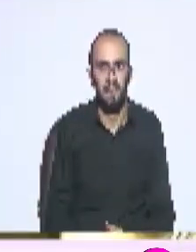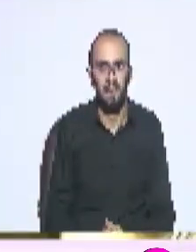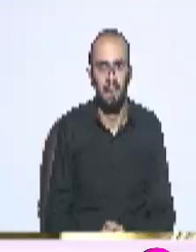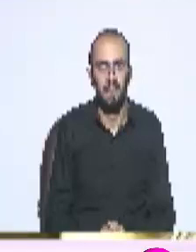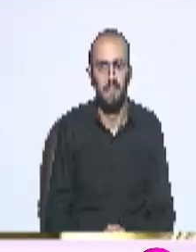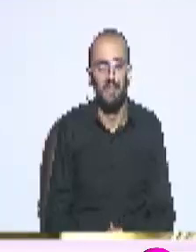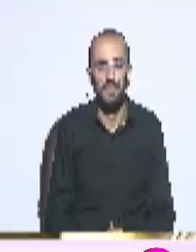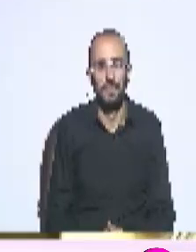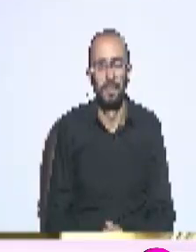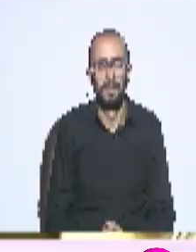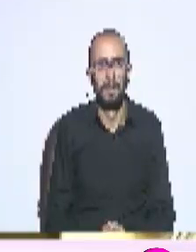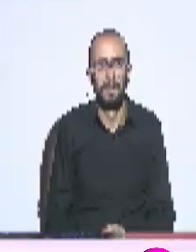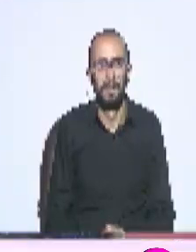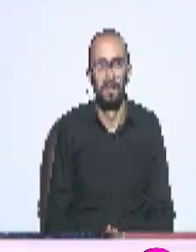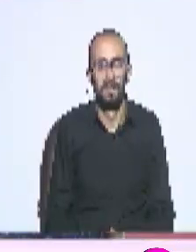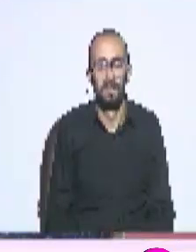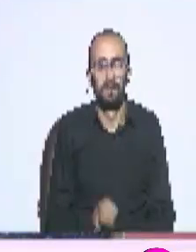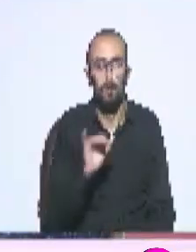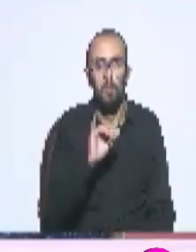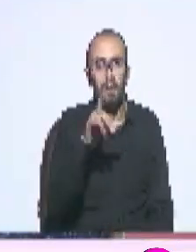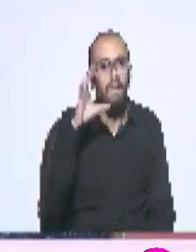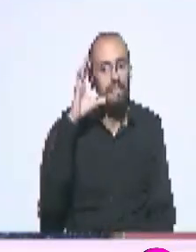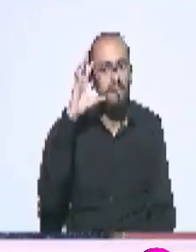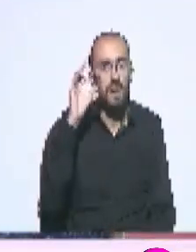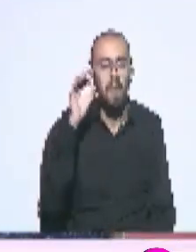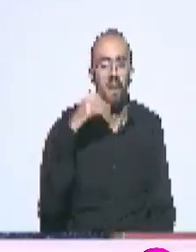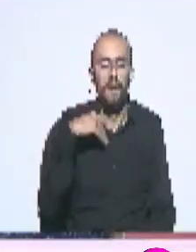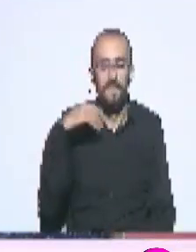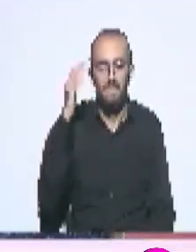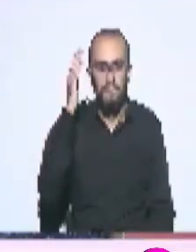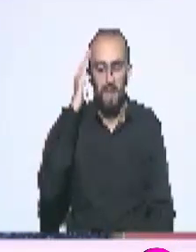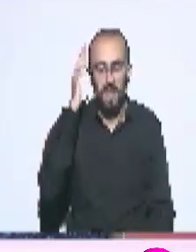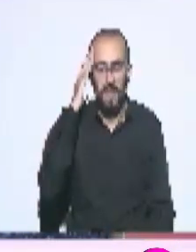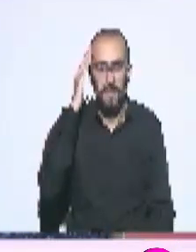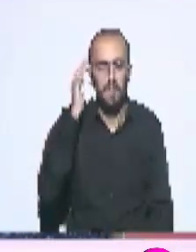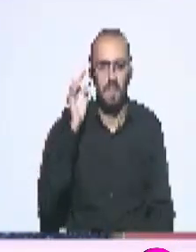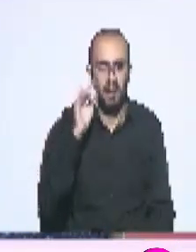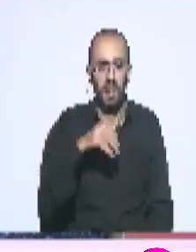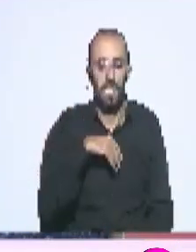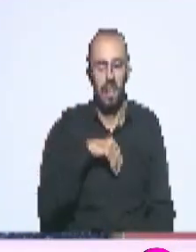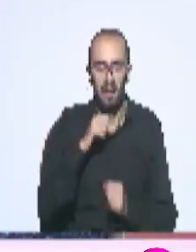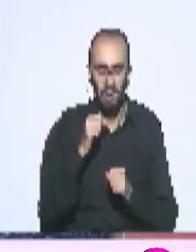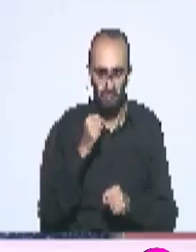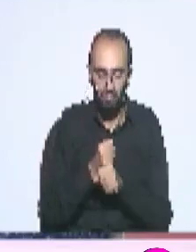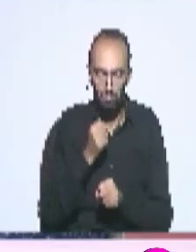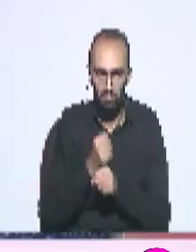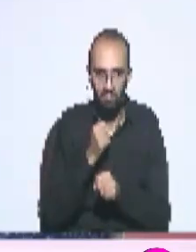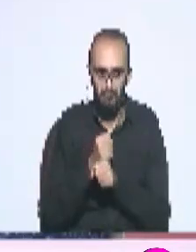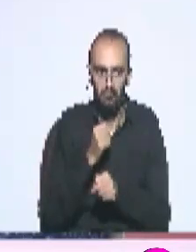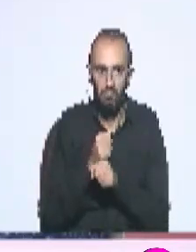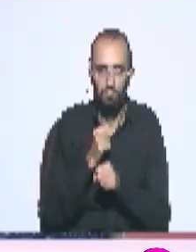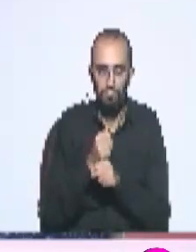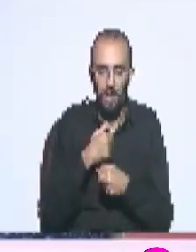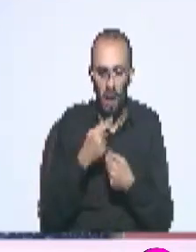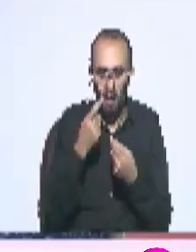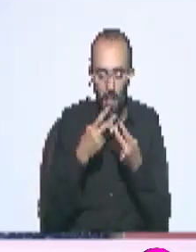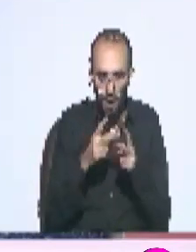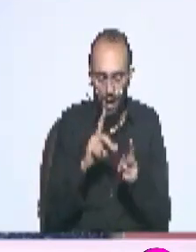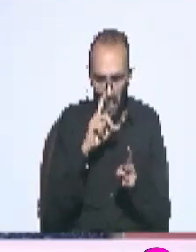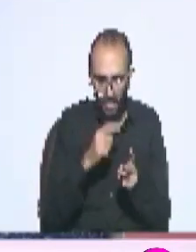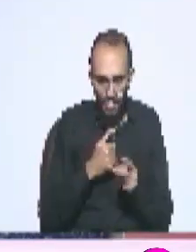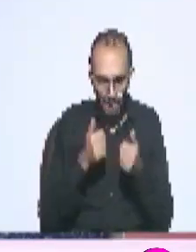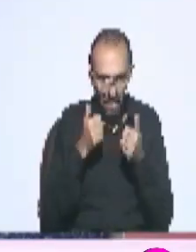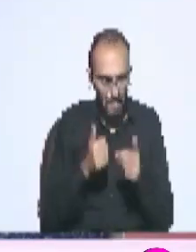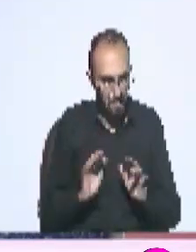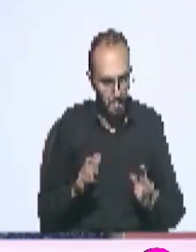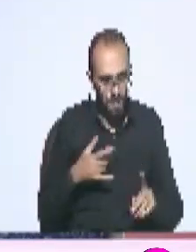اكتسبها بس انا يبقى عندي الوعي ده انا فاهم ان انا محتاج اشتغل على تقبل الذات الاول وبعد كده